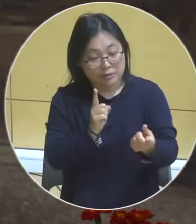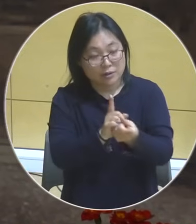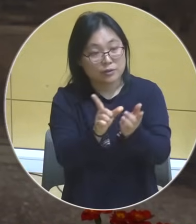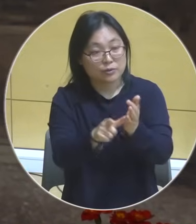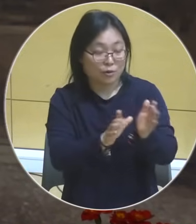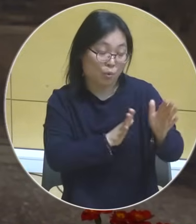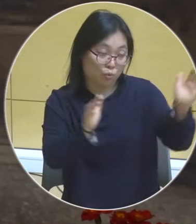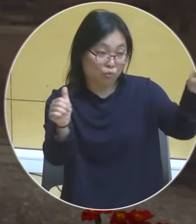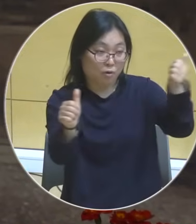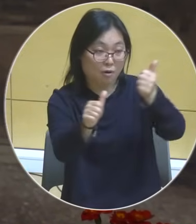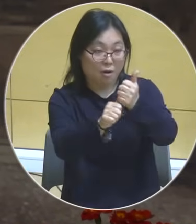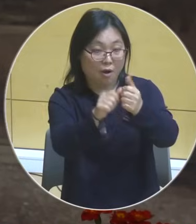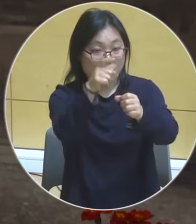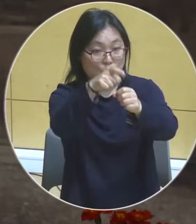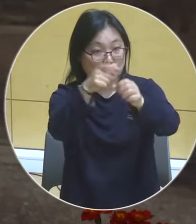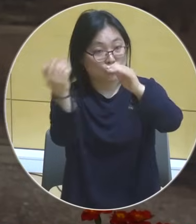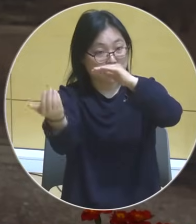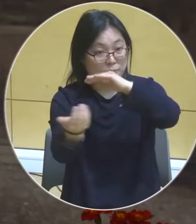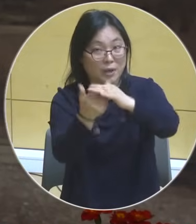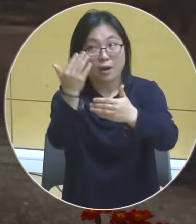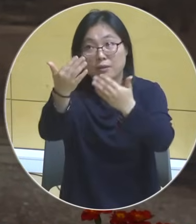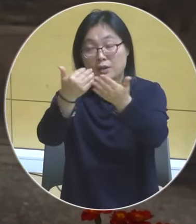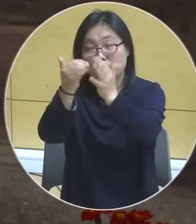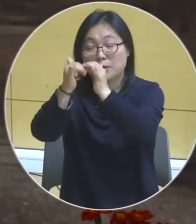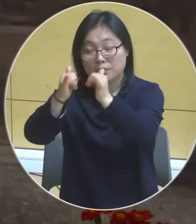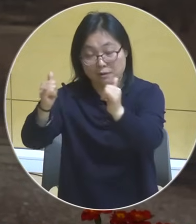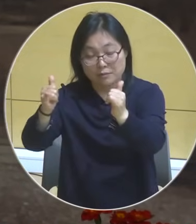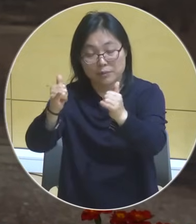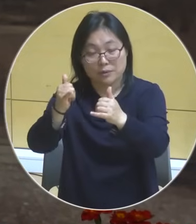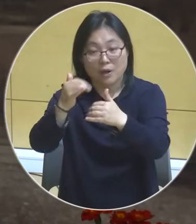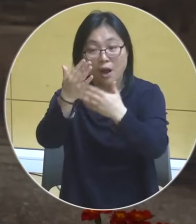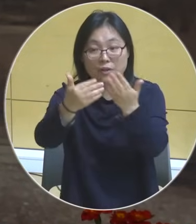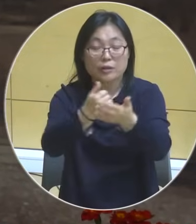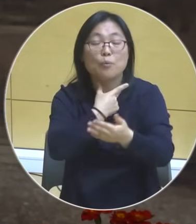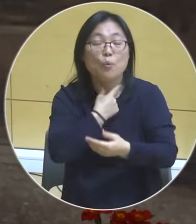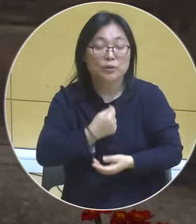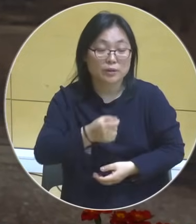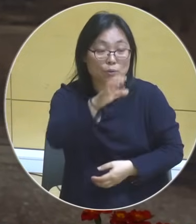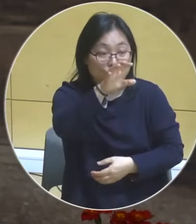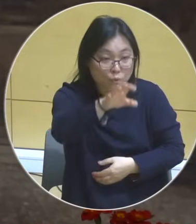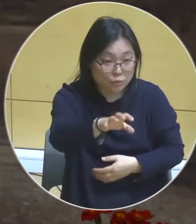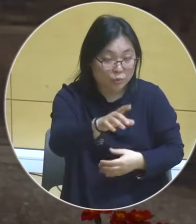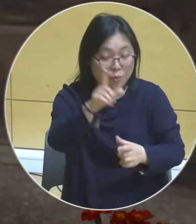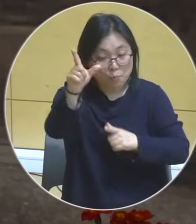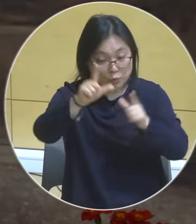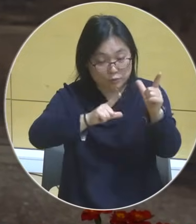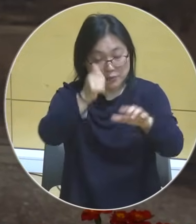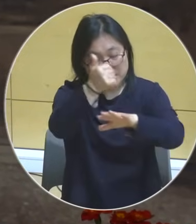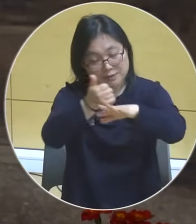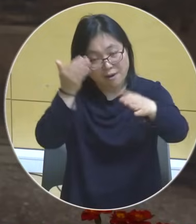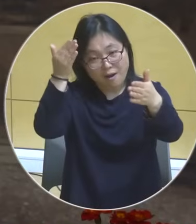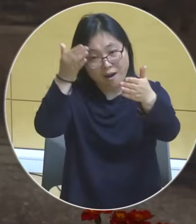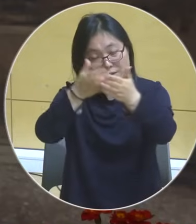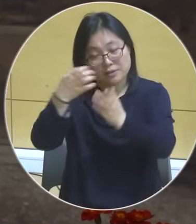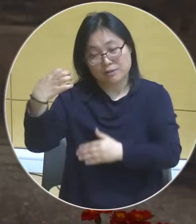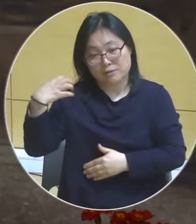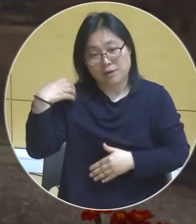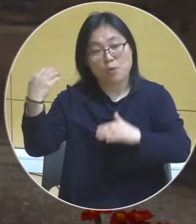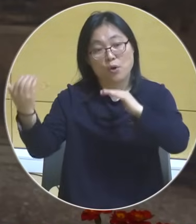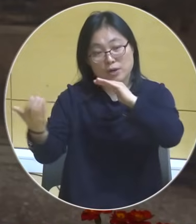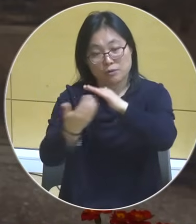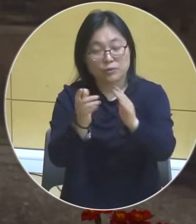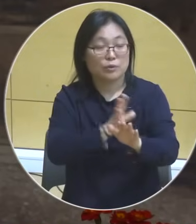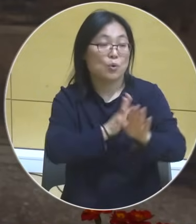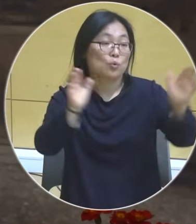사명을 완수합니다. 하나님의 백성을 하나님이 원하는 장소로 원하는 모습으로 끝까지 사명을 완수하는